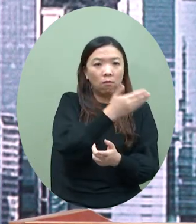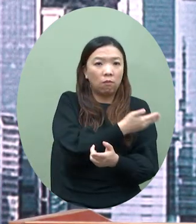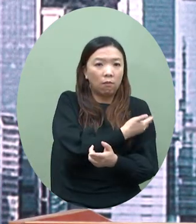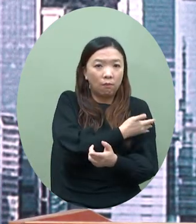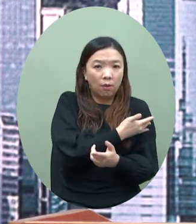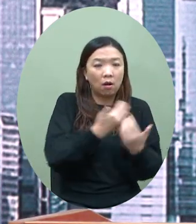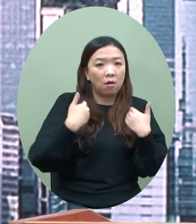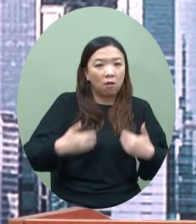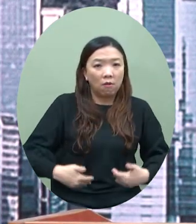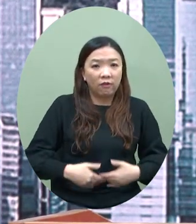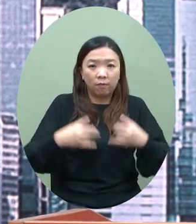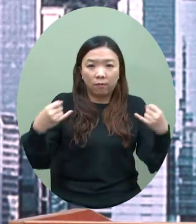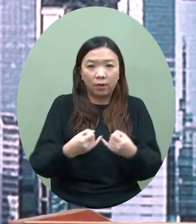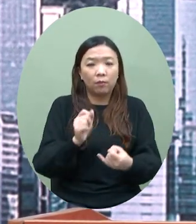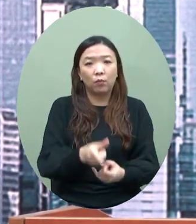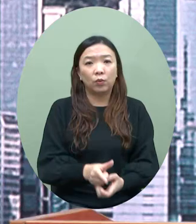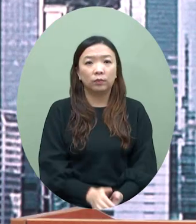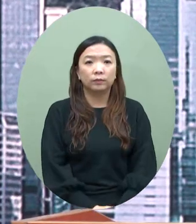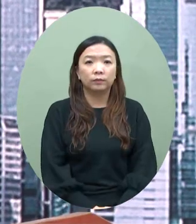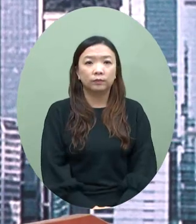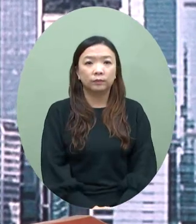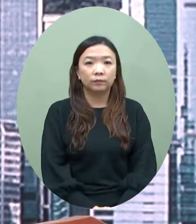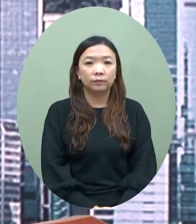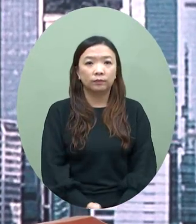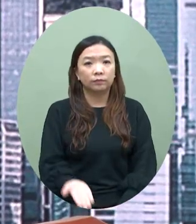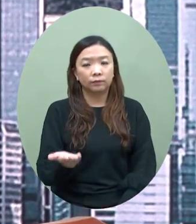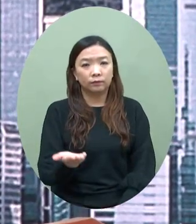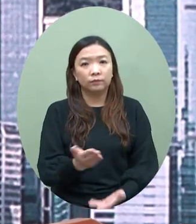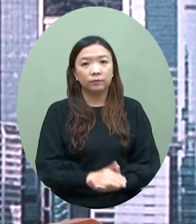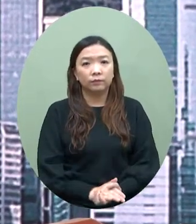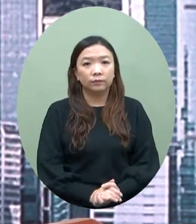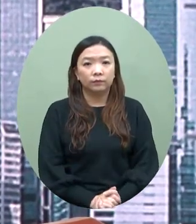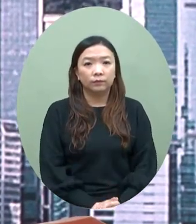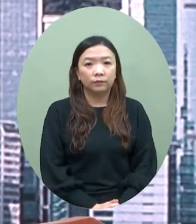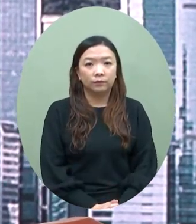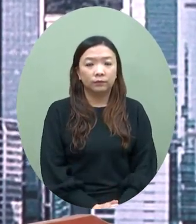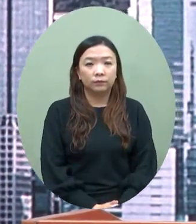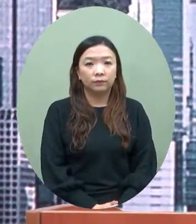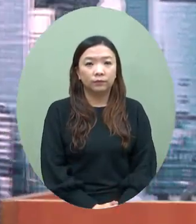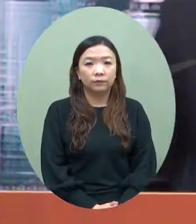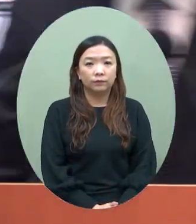指定檢疫酒店？係，仲有嘅，咁或者呢位？